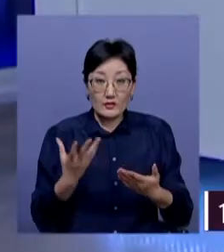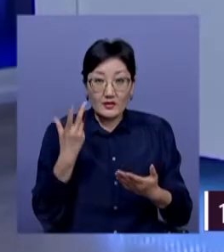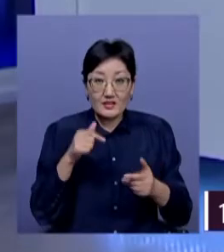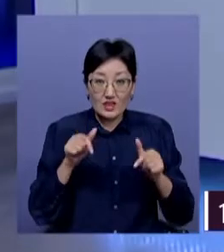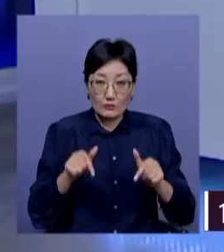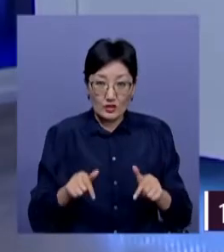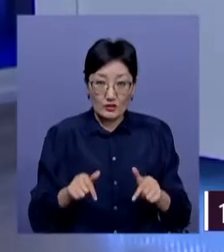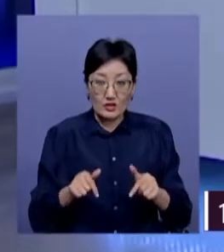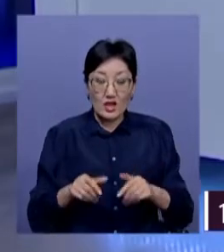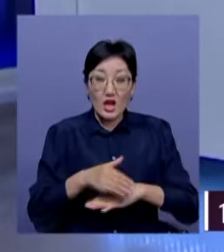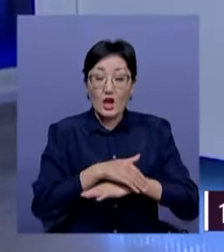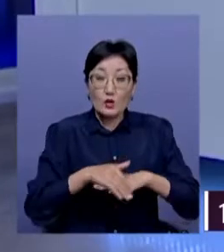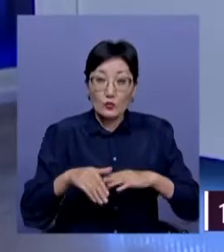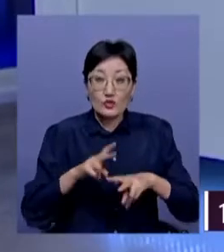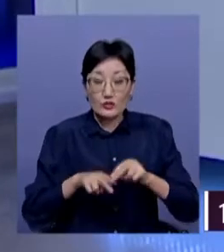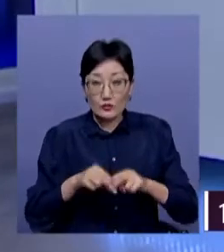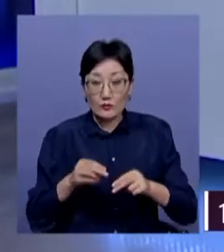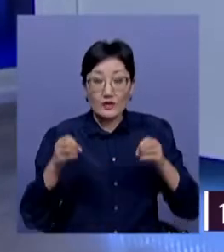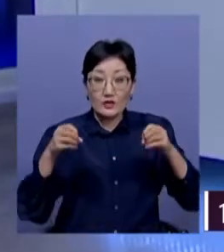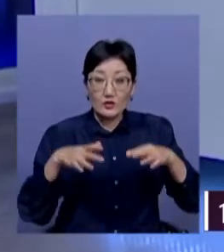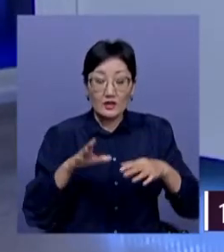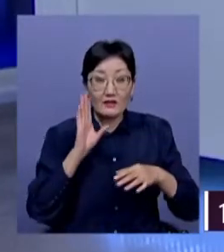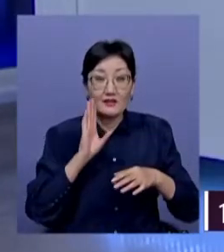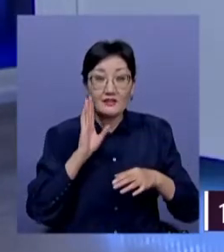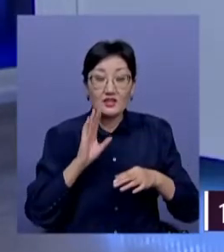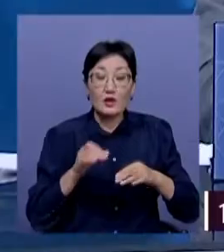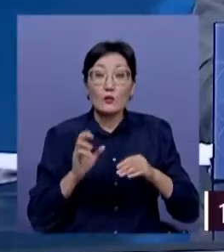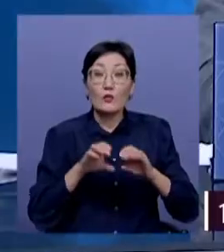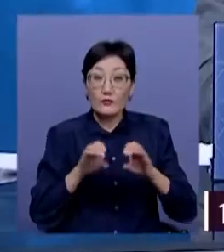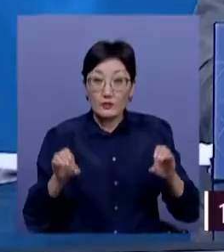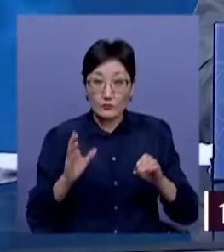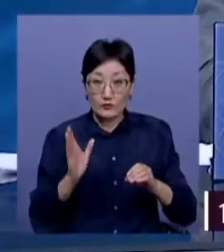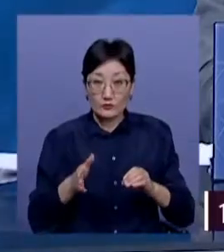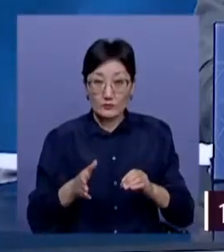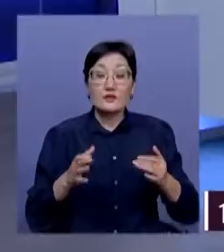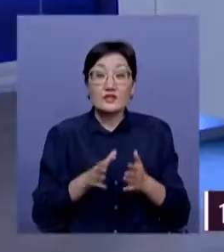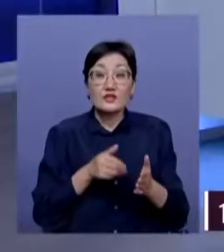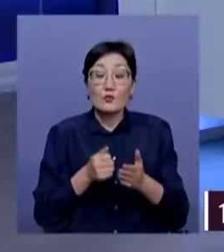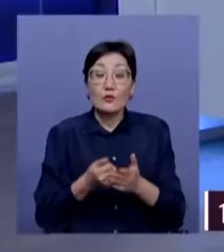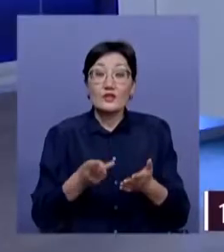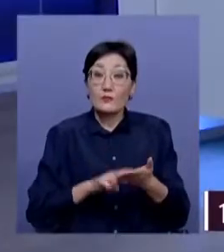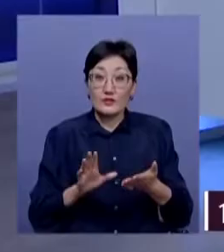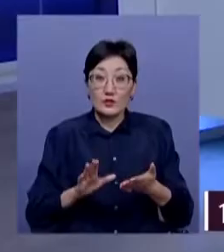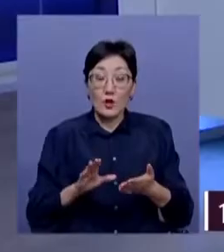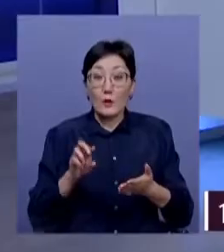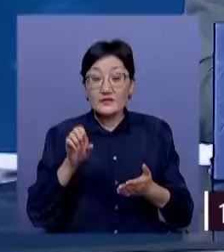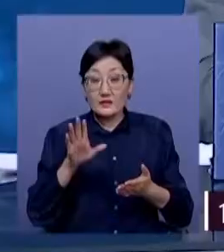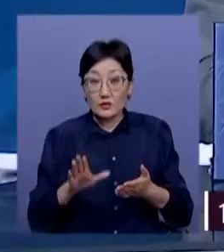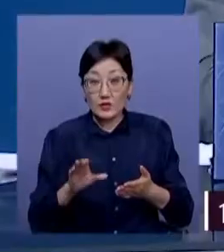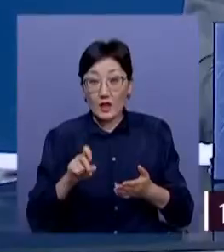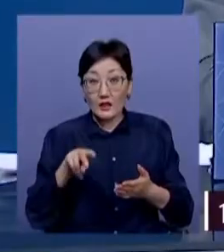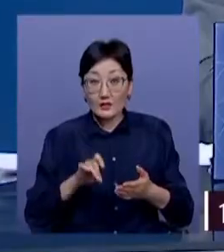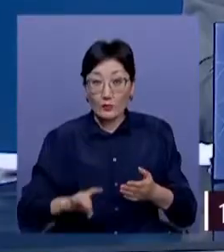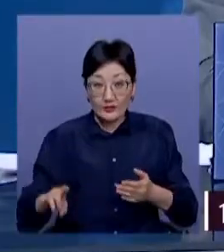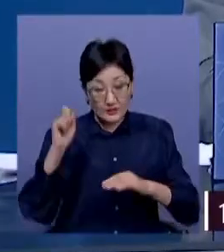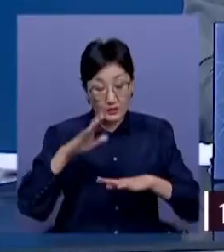жерде көше болады, көше шырақ болады, канализация болады, жағдайымыз болады. Интернетте әлі күнге дейін қосылмаған екен. Бақытжан Сағынтаев Алатау